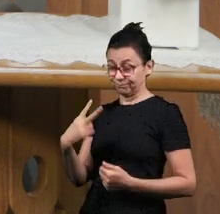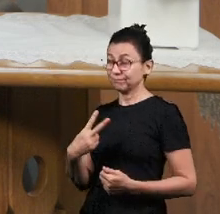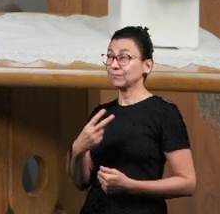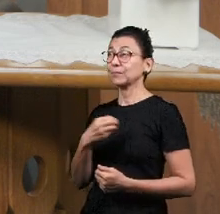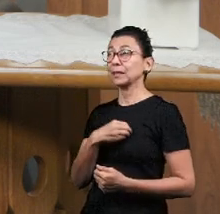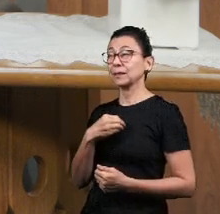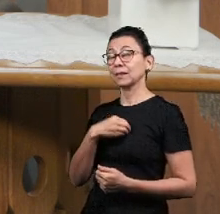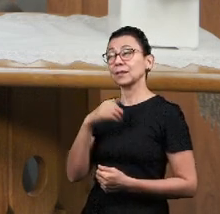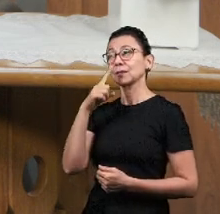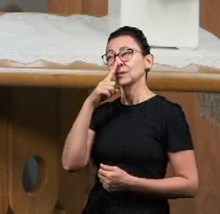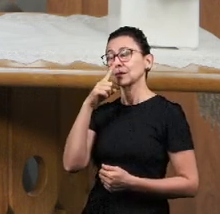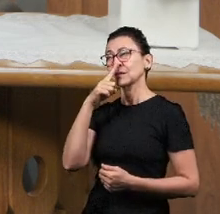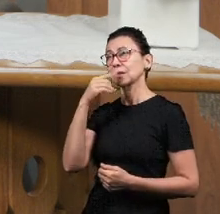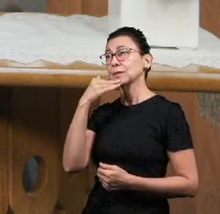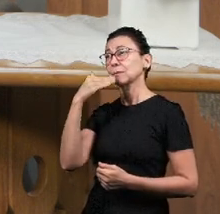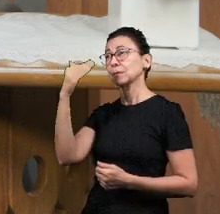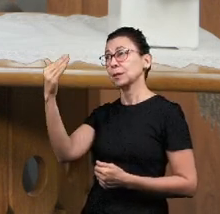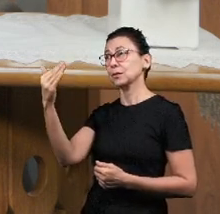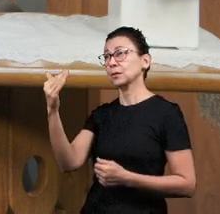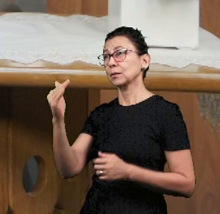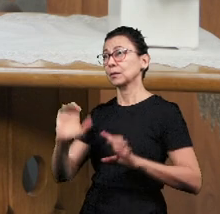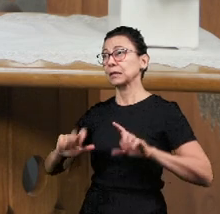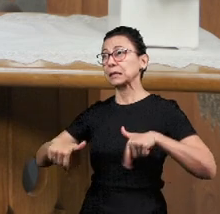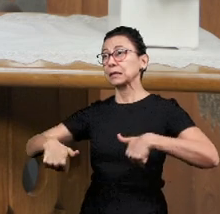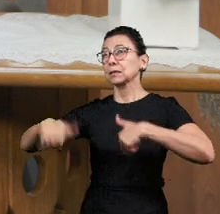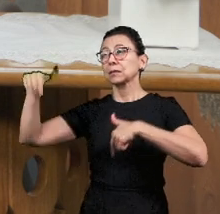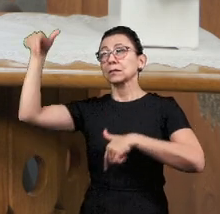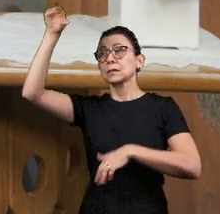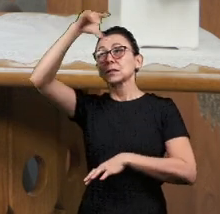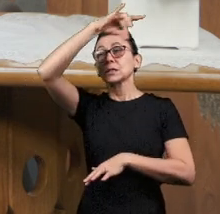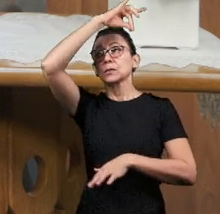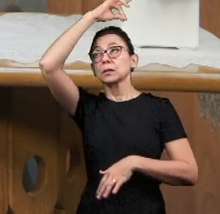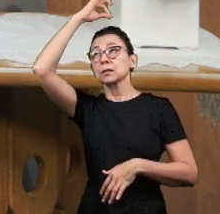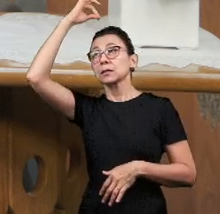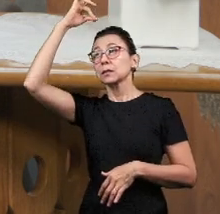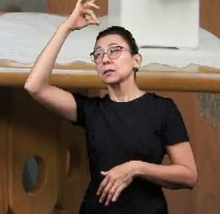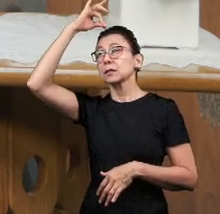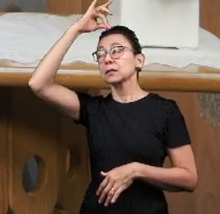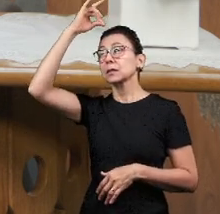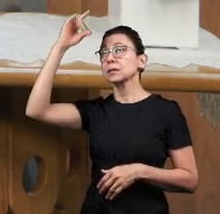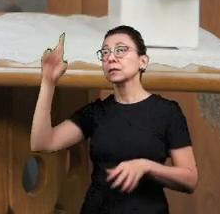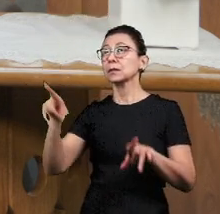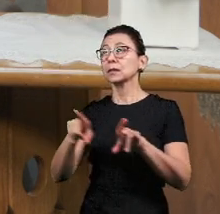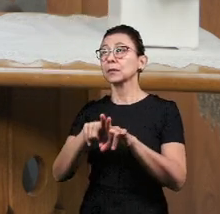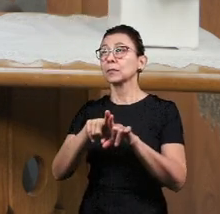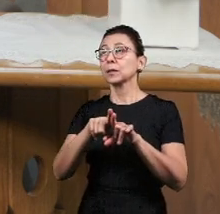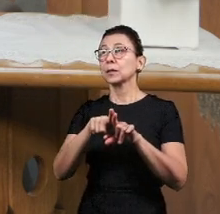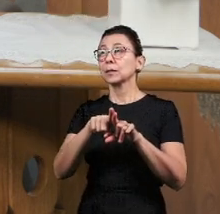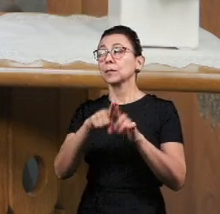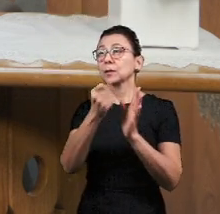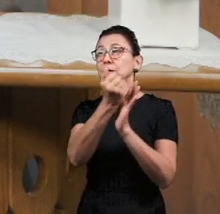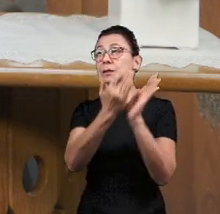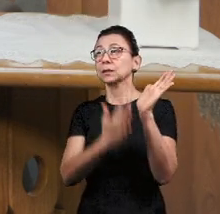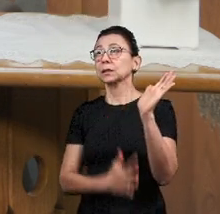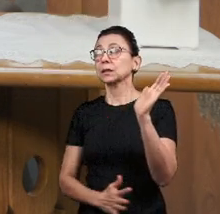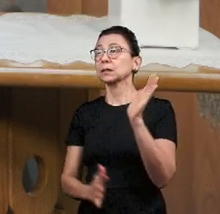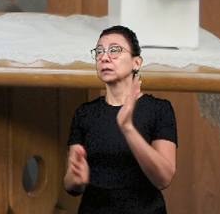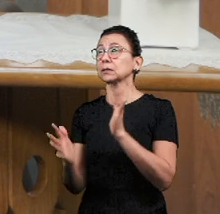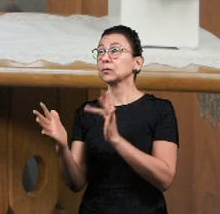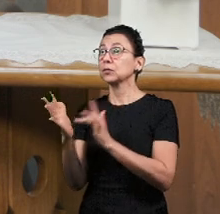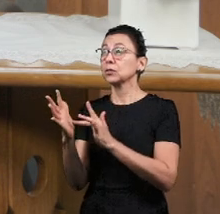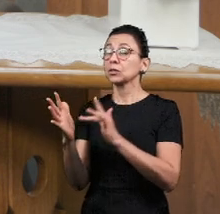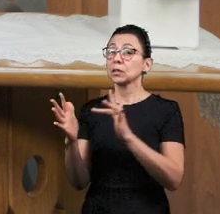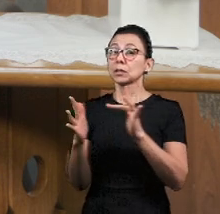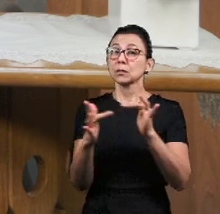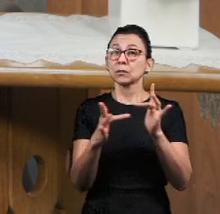imparfaits, faillibles, et nous demandons que par l'opération de ton esprit, le versement du sang de Jésus, nous puissions